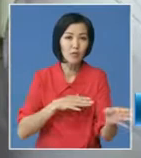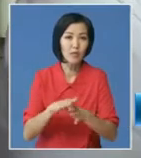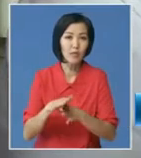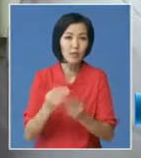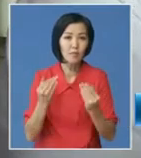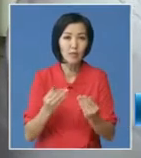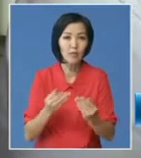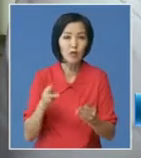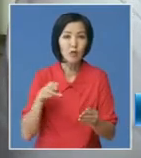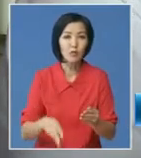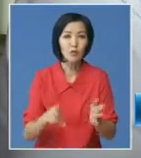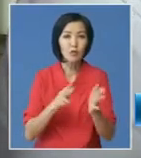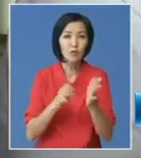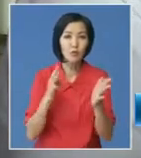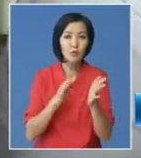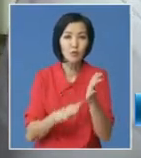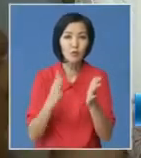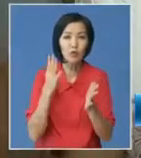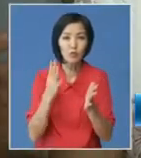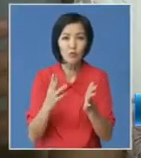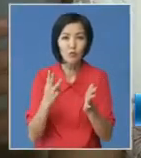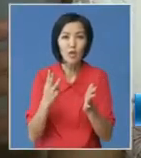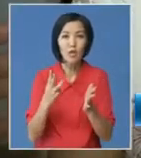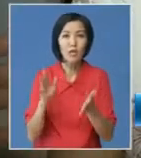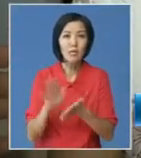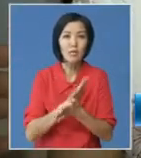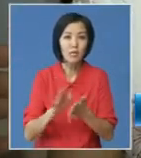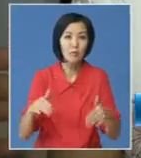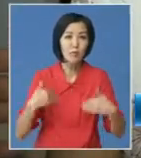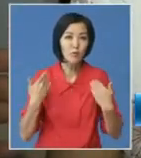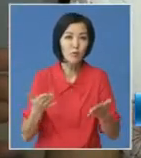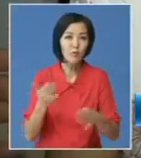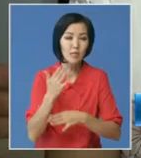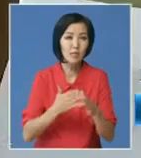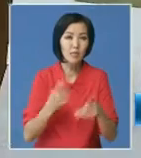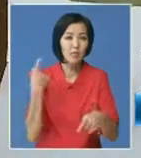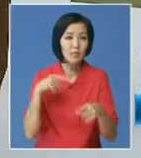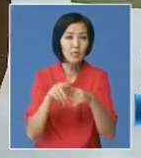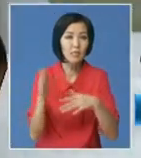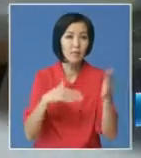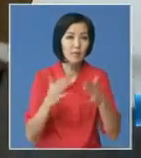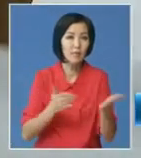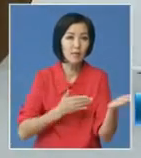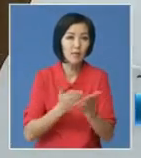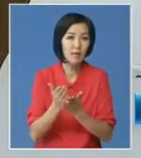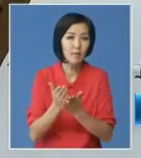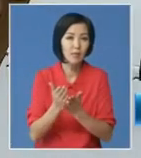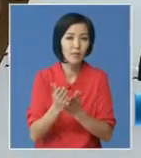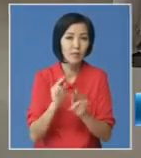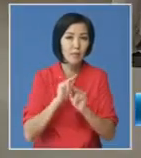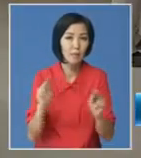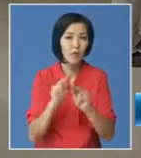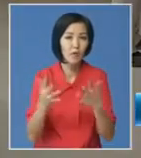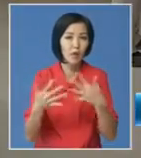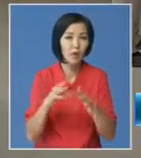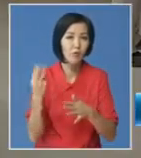ағымдағы жылы 3793 грант бөлді. Оның тең жартысы техникалық мамандықтарға бағытталса, қалғаны педагогика мен